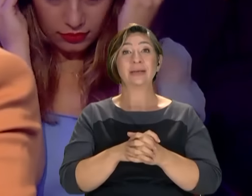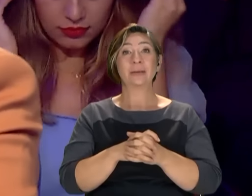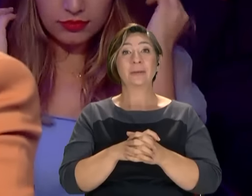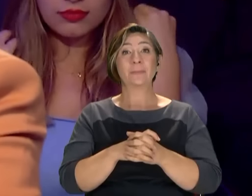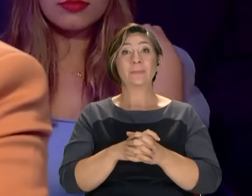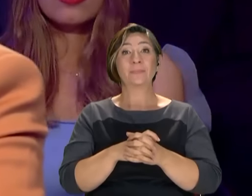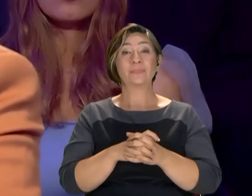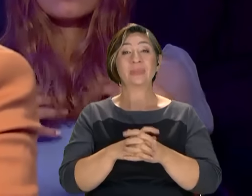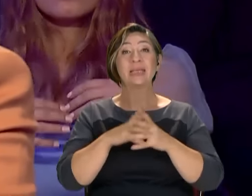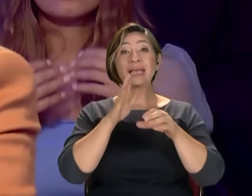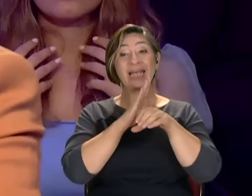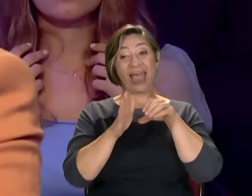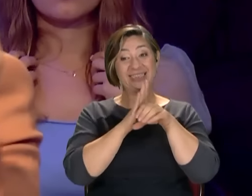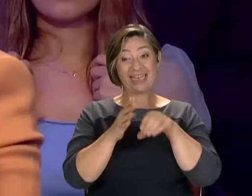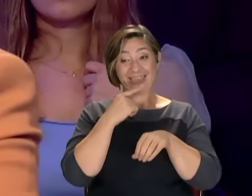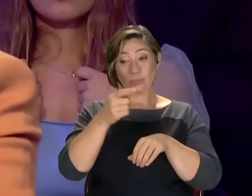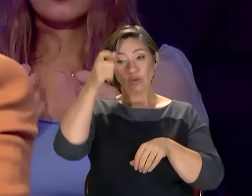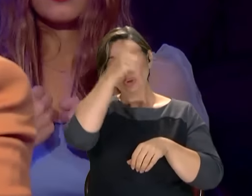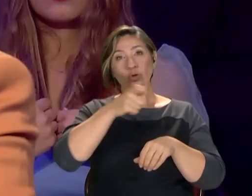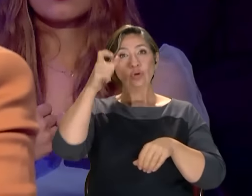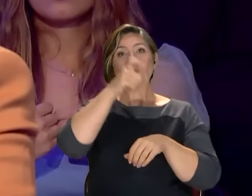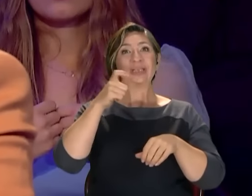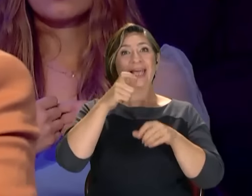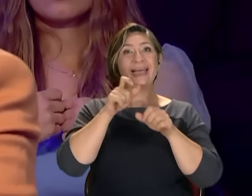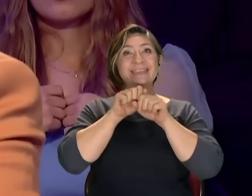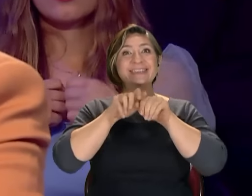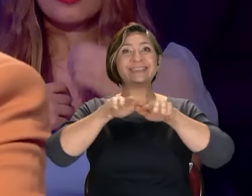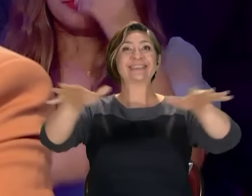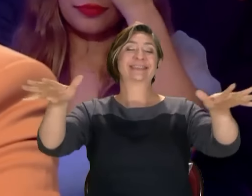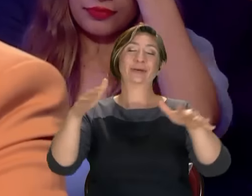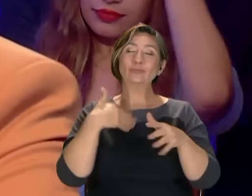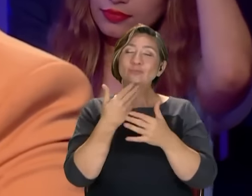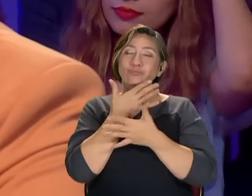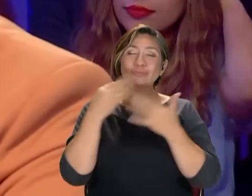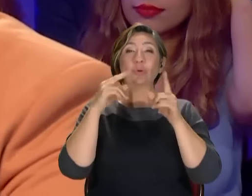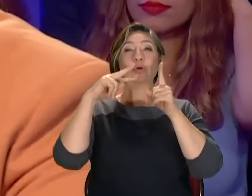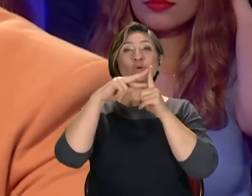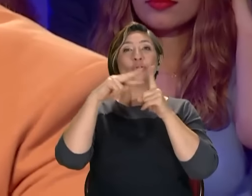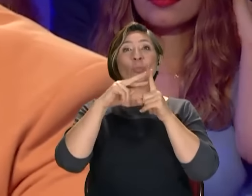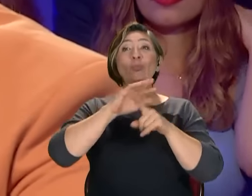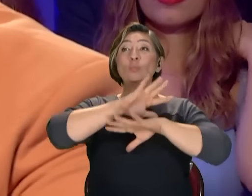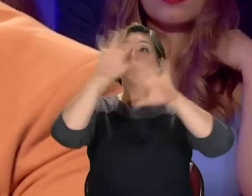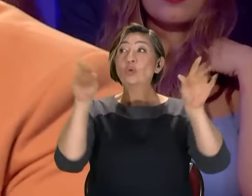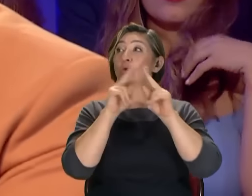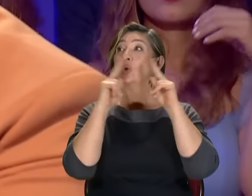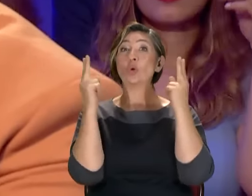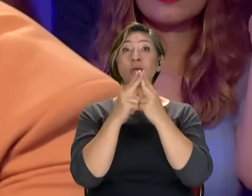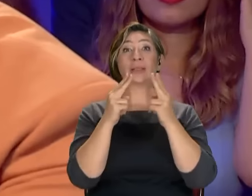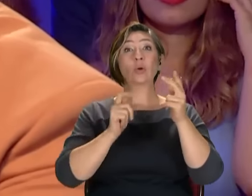Hani Kayseri'yi temsil edelim derken Türkiye'yi temsil ettik. Evet. O da bize mutluluk verdi. Evet, YouTube'da bütün